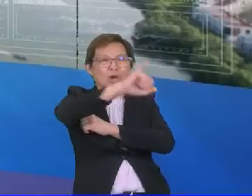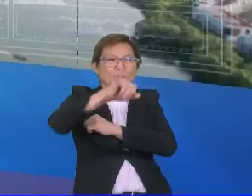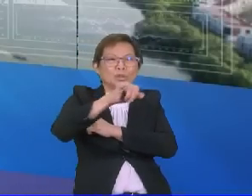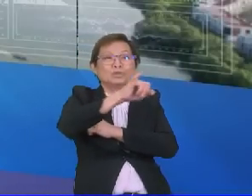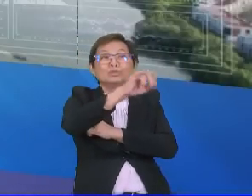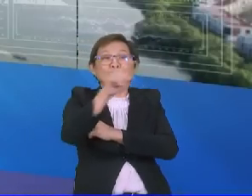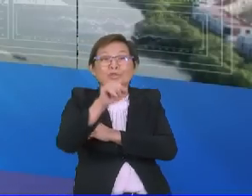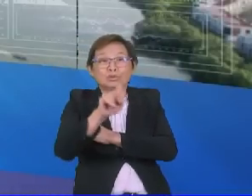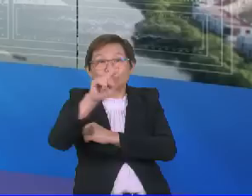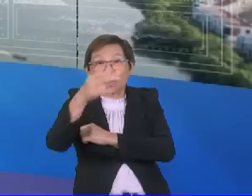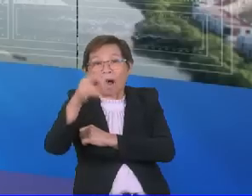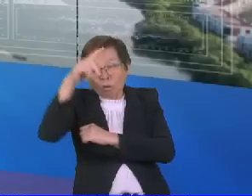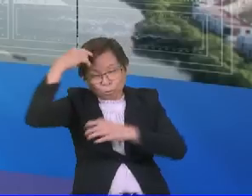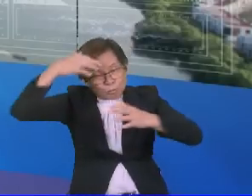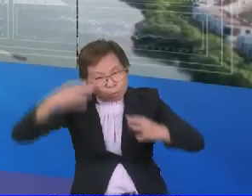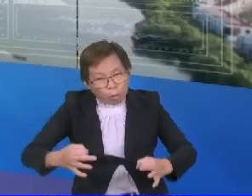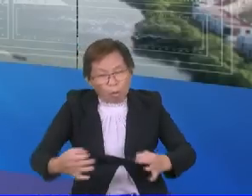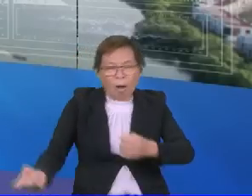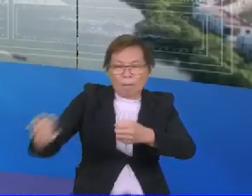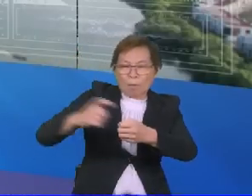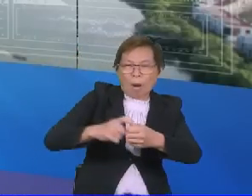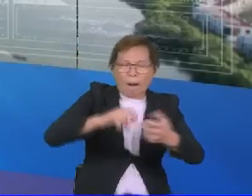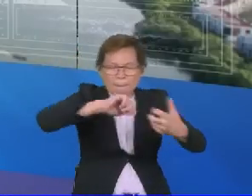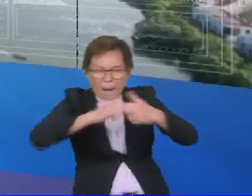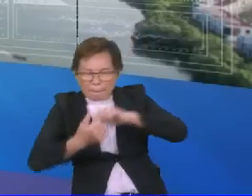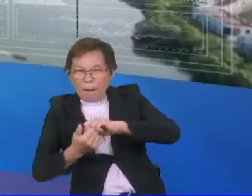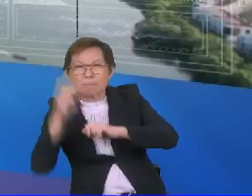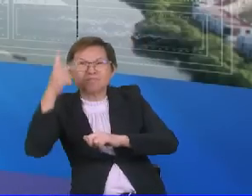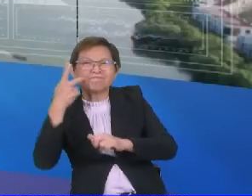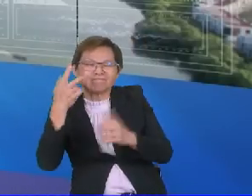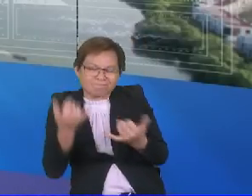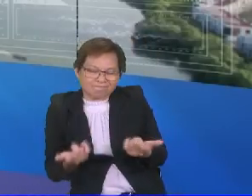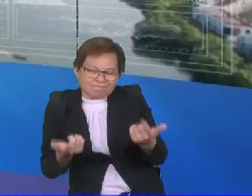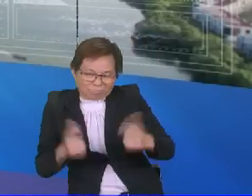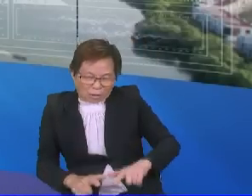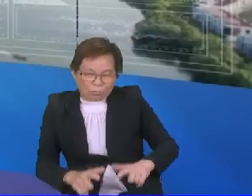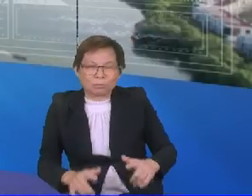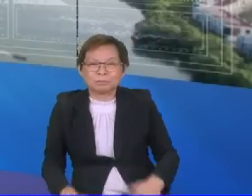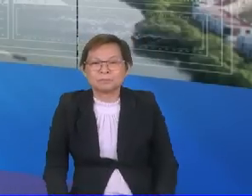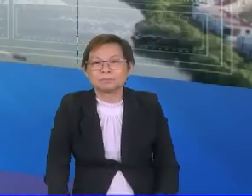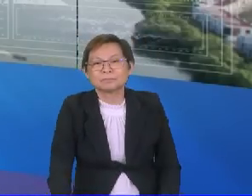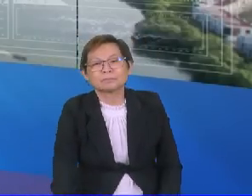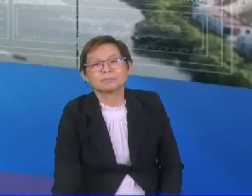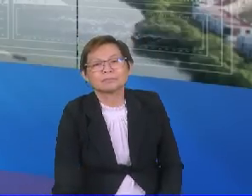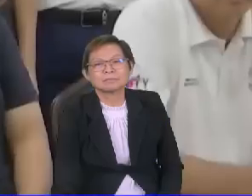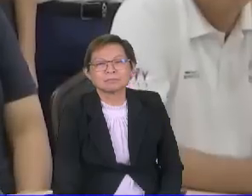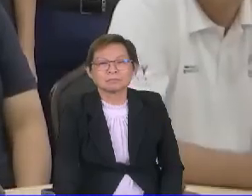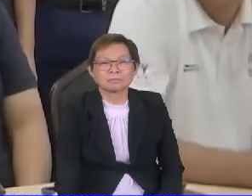mahiruddin untuk membuat keputusan berhubung ke mulut politik yang sedang berlaku ketika ini